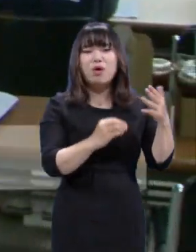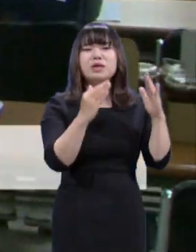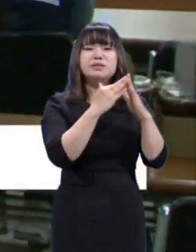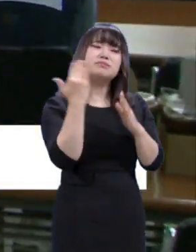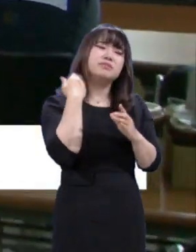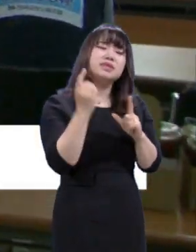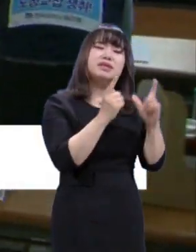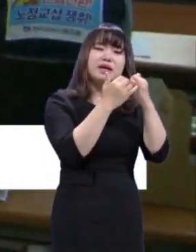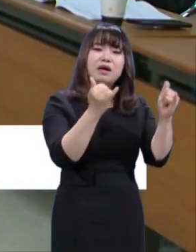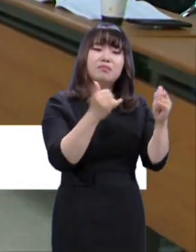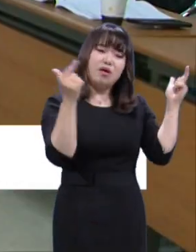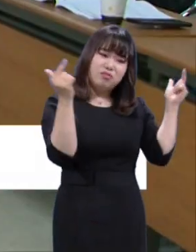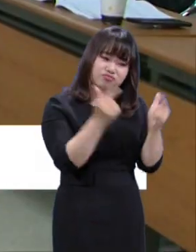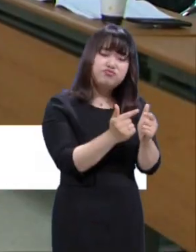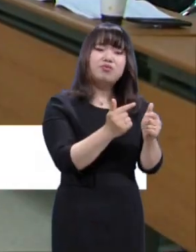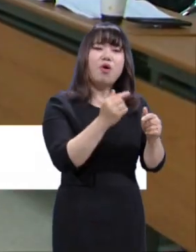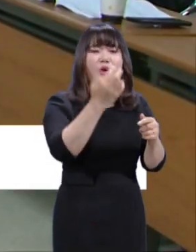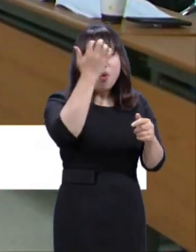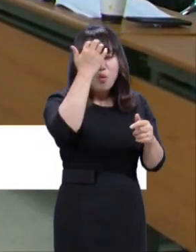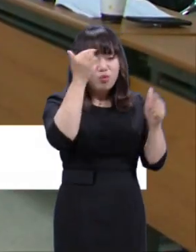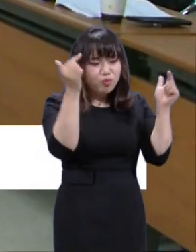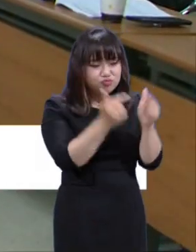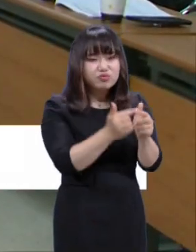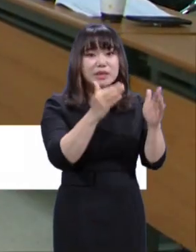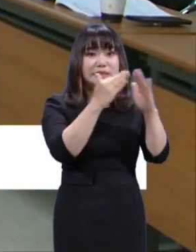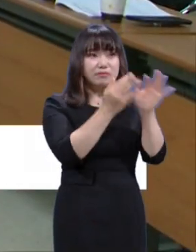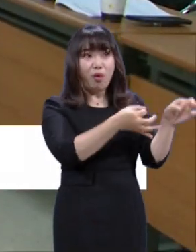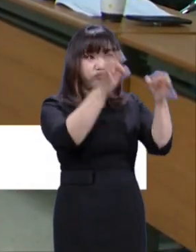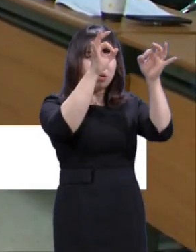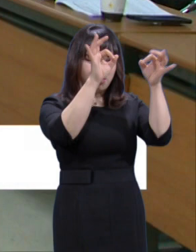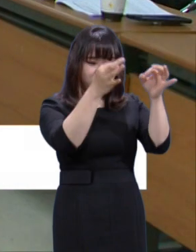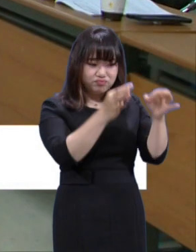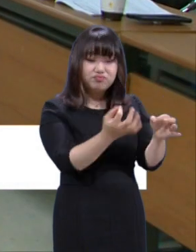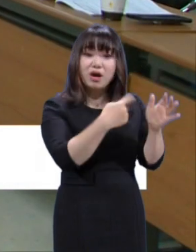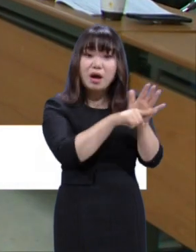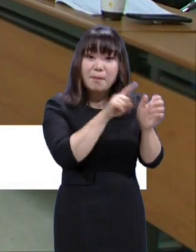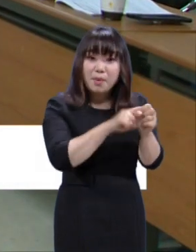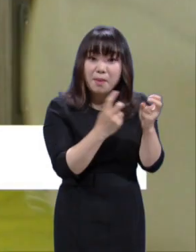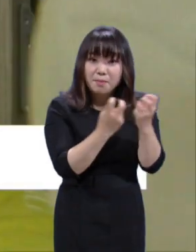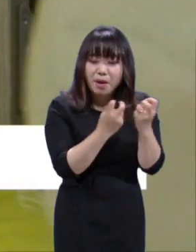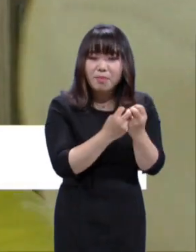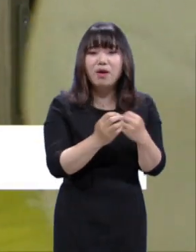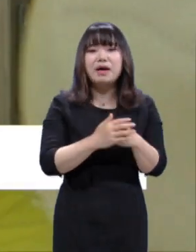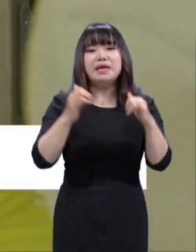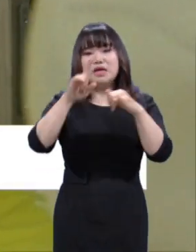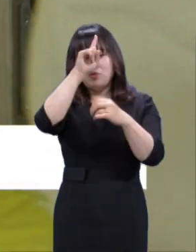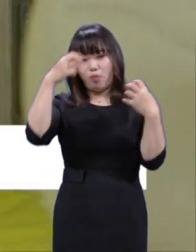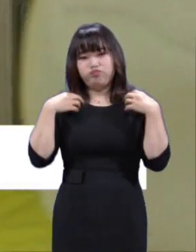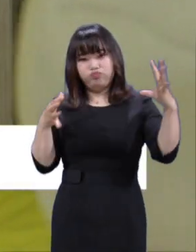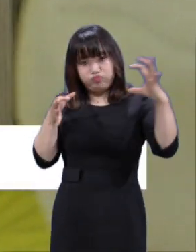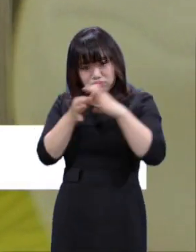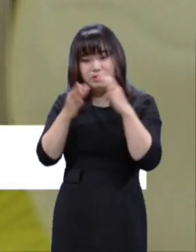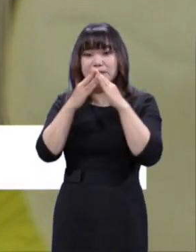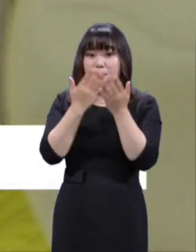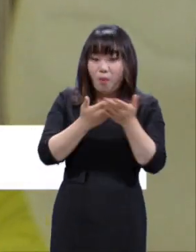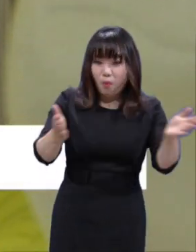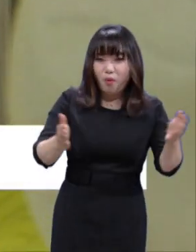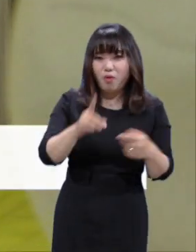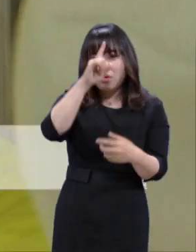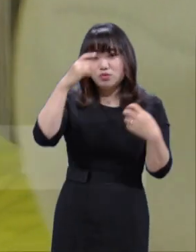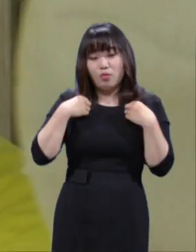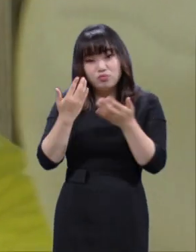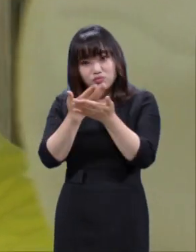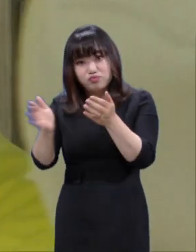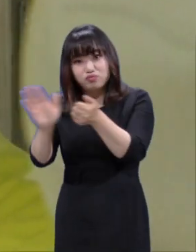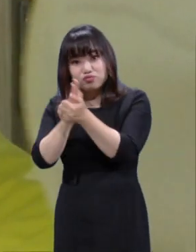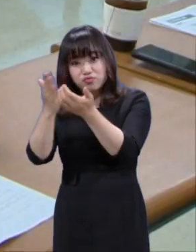위해 공공주택 확대와 주택가격 안정화를 병행합니다. 이를 위해 사회주택과 지분 공영주택인